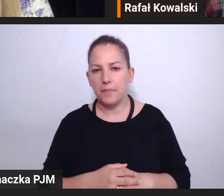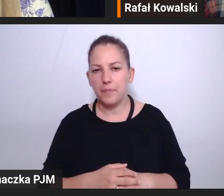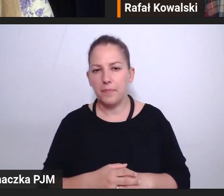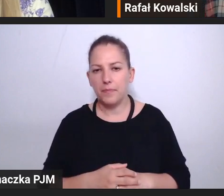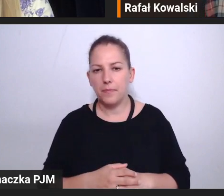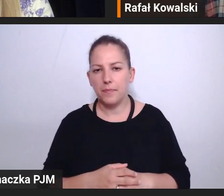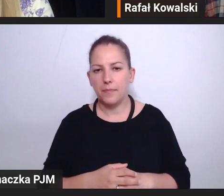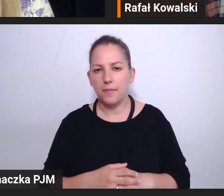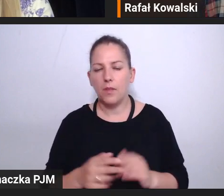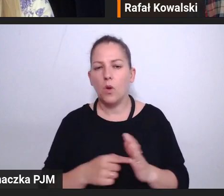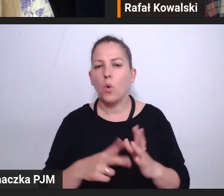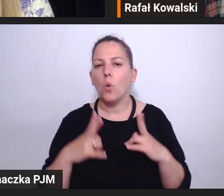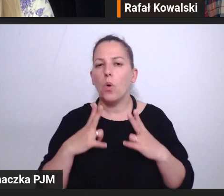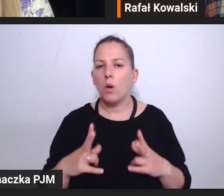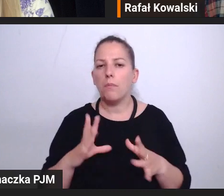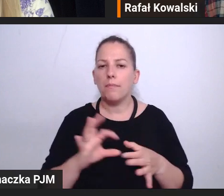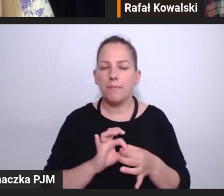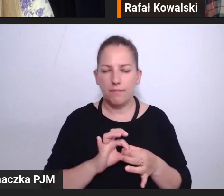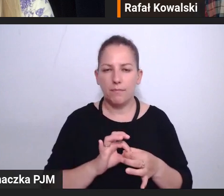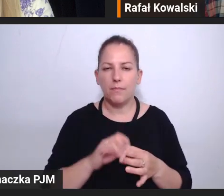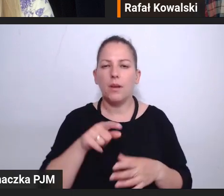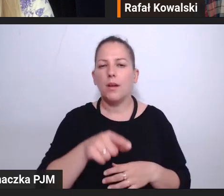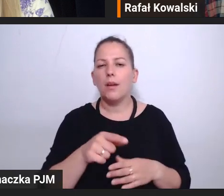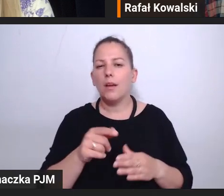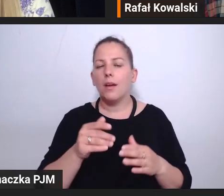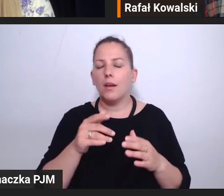o ten urlop związany z siłą wyższą.